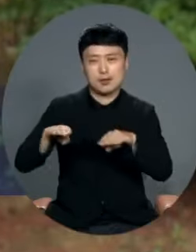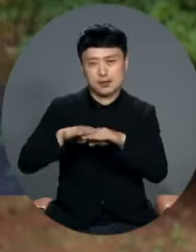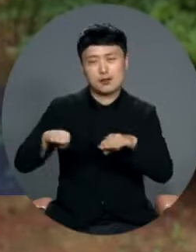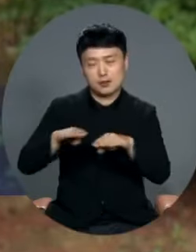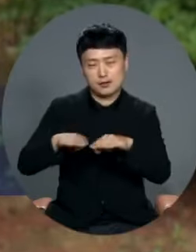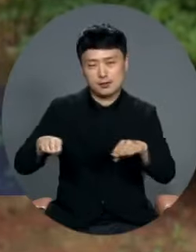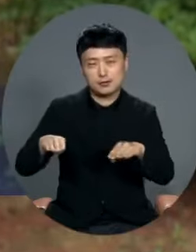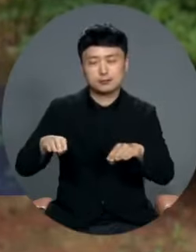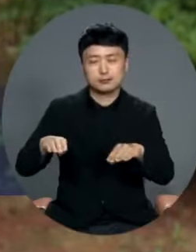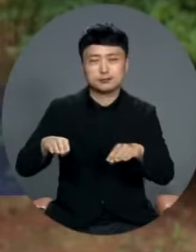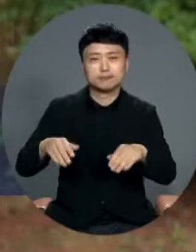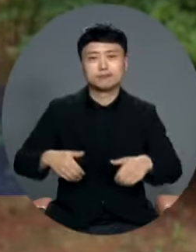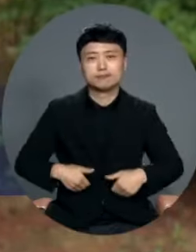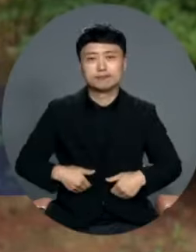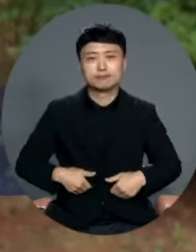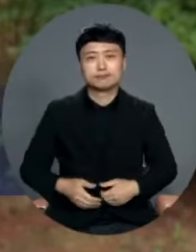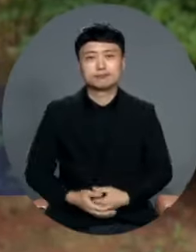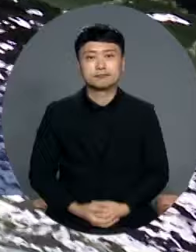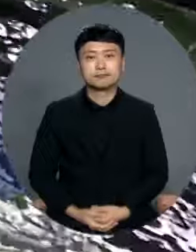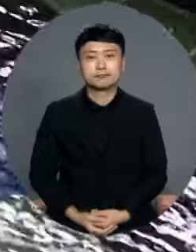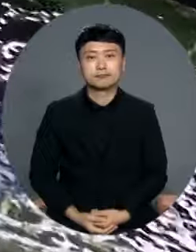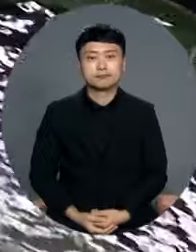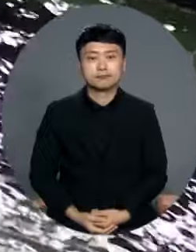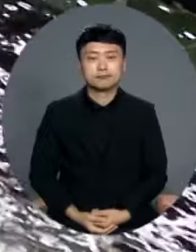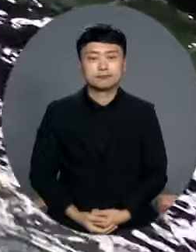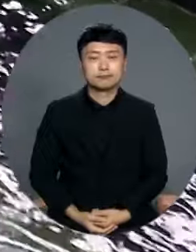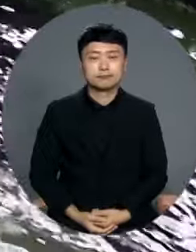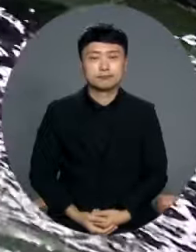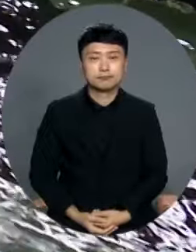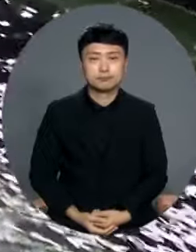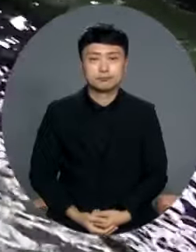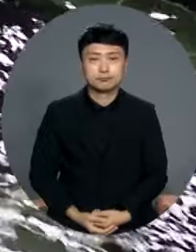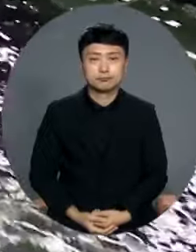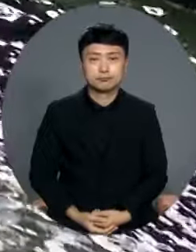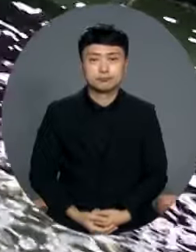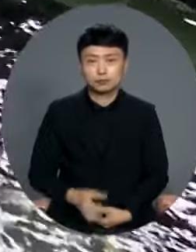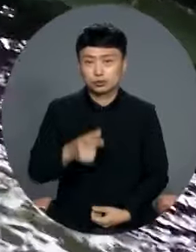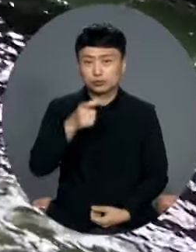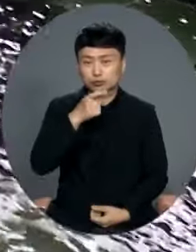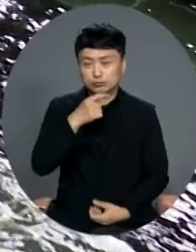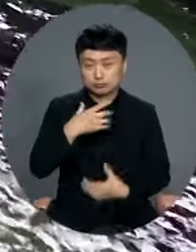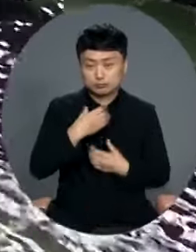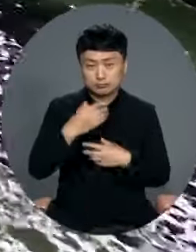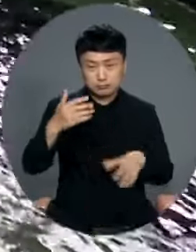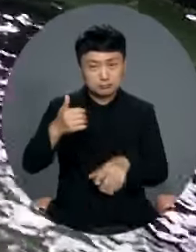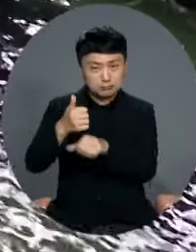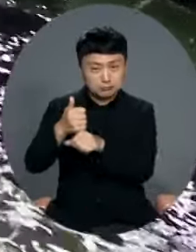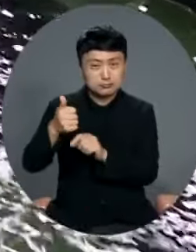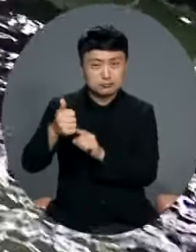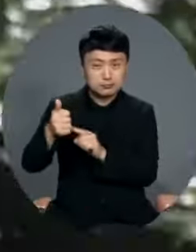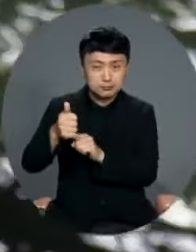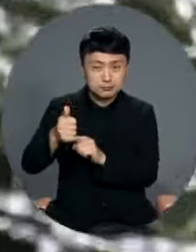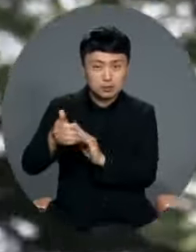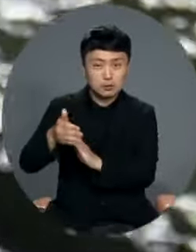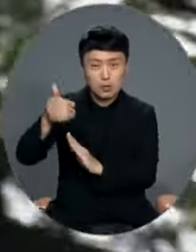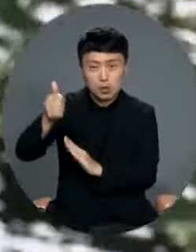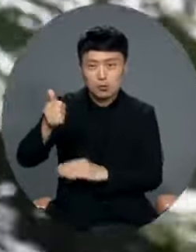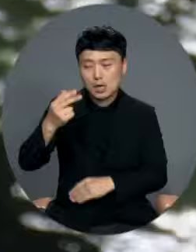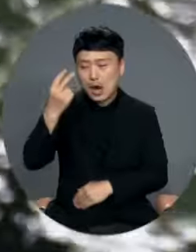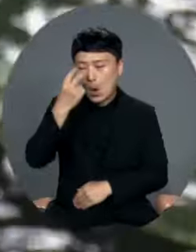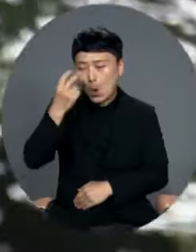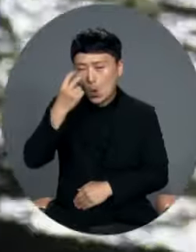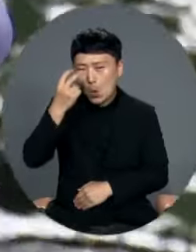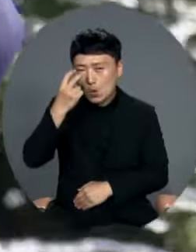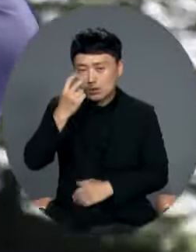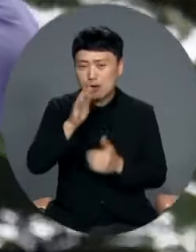것이 행정의 마땅한 도리다. 수돗물 안전을 책임지는 대구시 상수도사업본부가 공동검사를